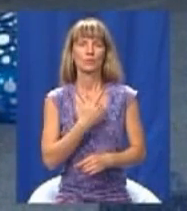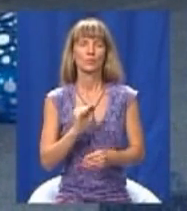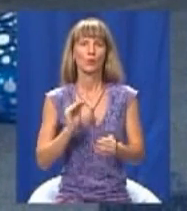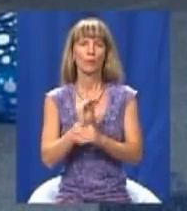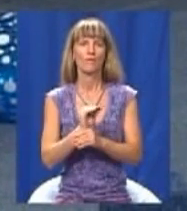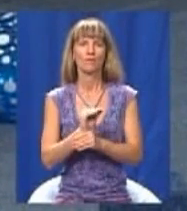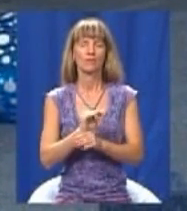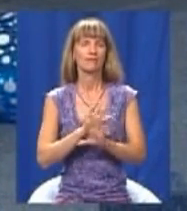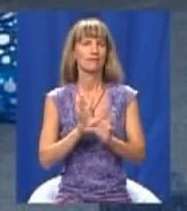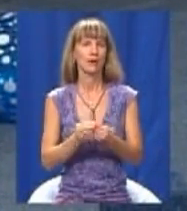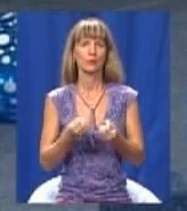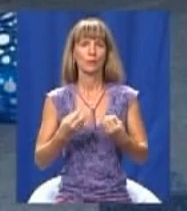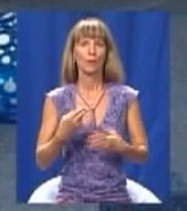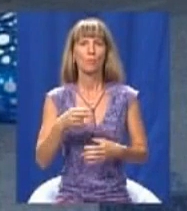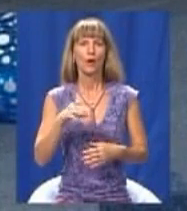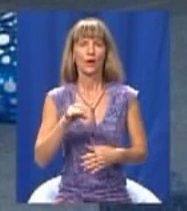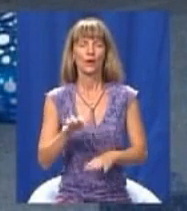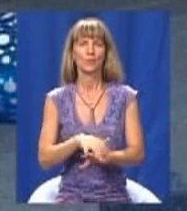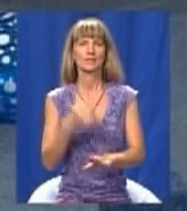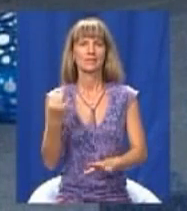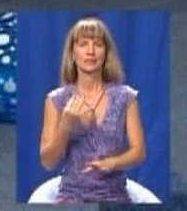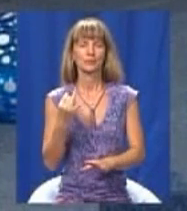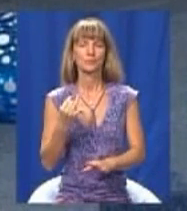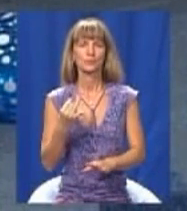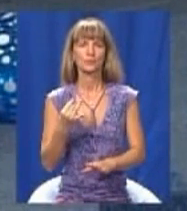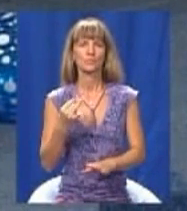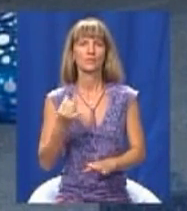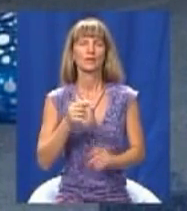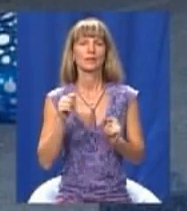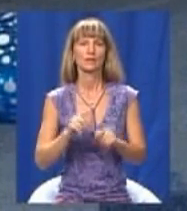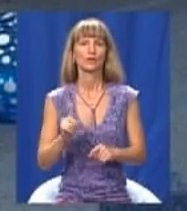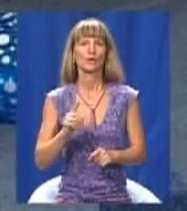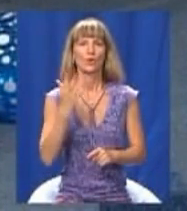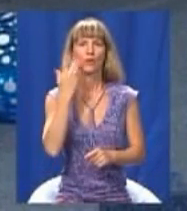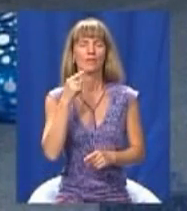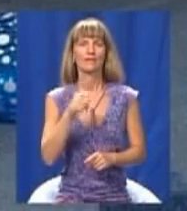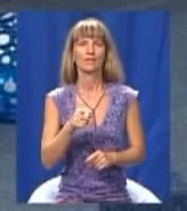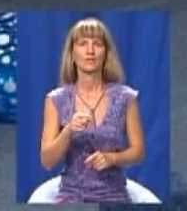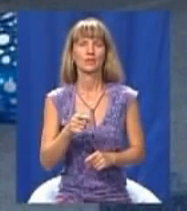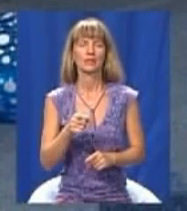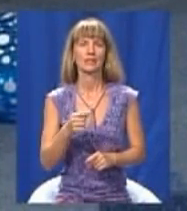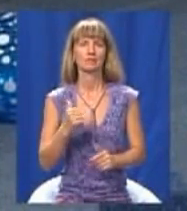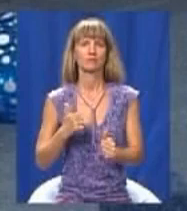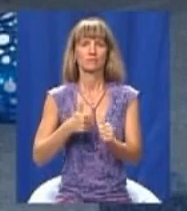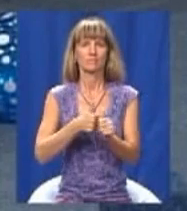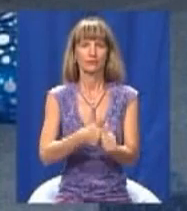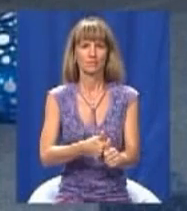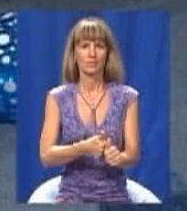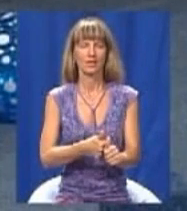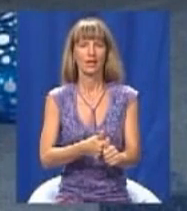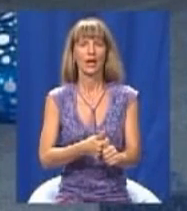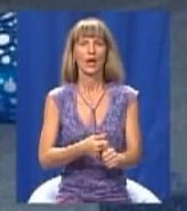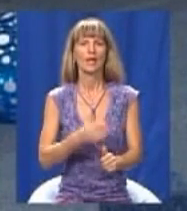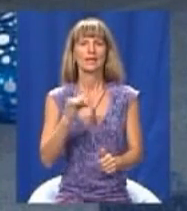додати, взагалі, просто про котиків цікавинки. Цікаво те, що коли вони за нами ходять постійно з